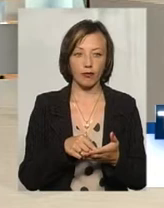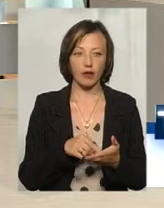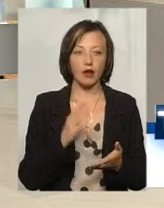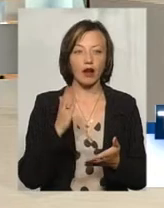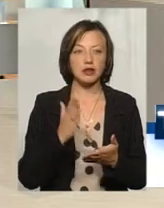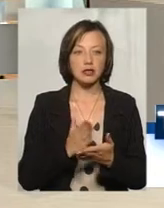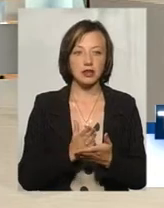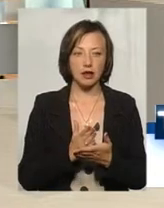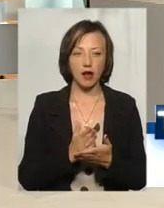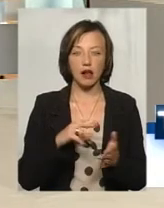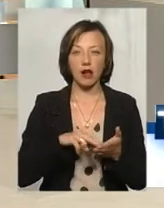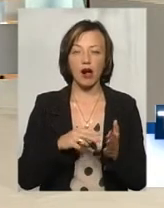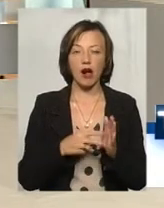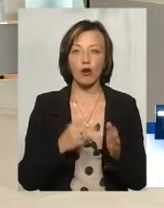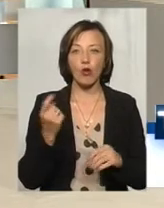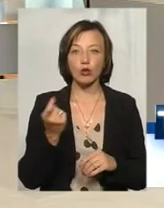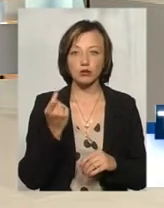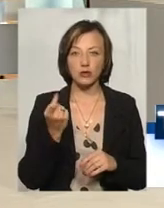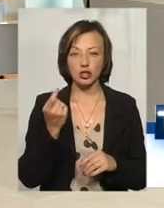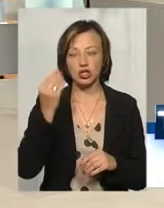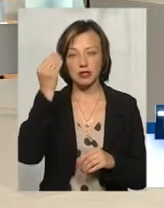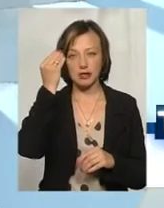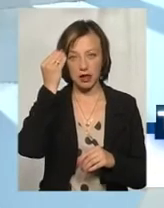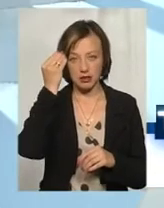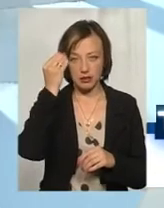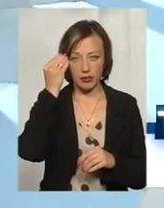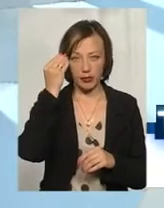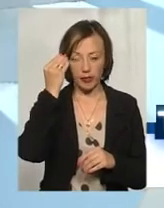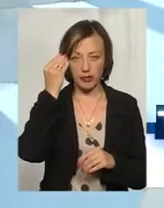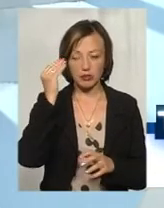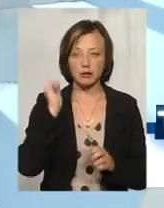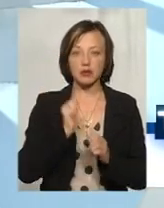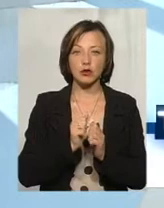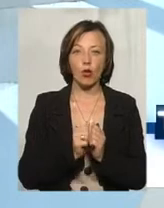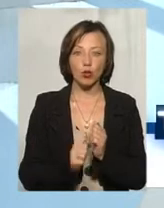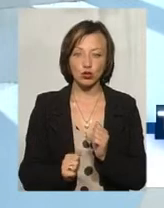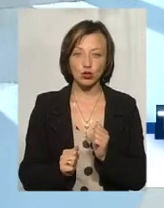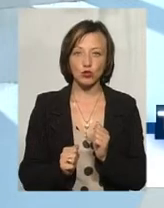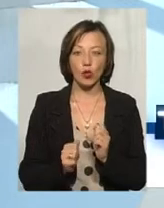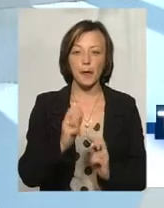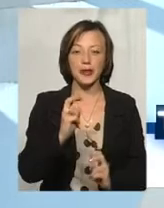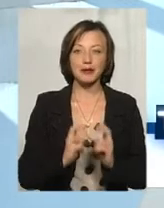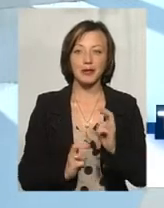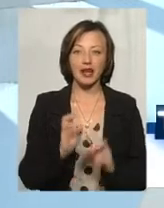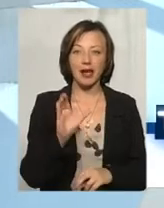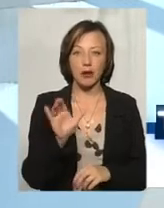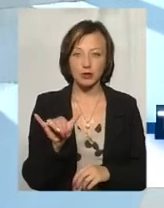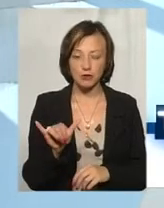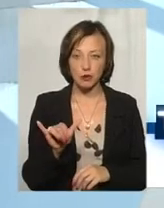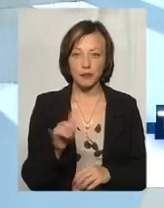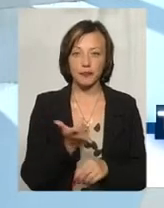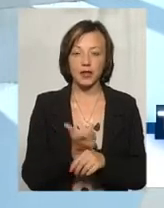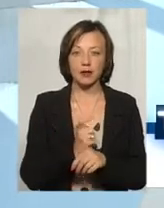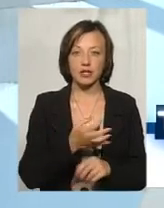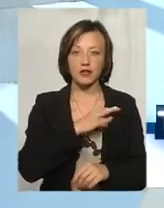Є економічний сенс кожному підприємству, надавачу послуг